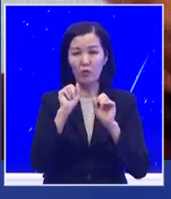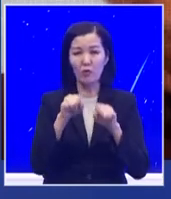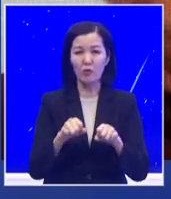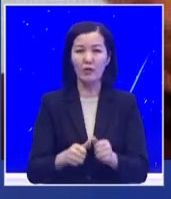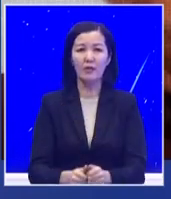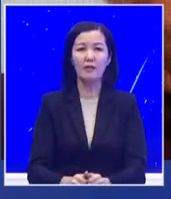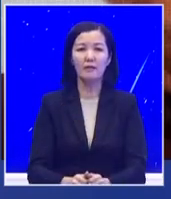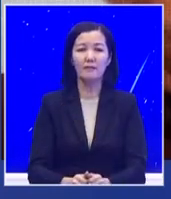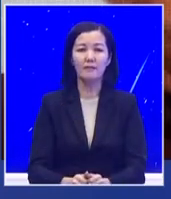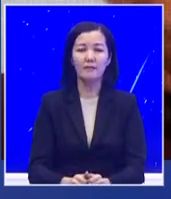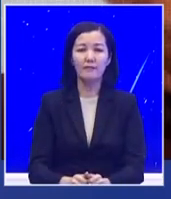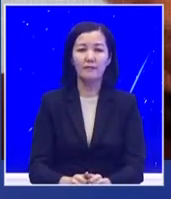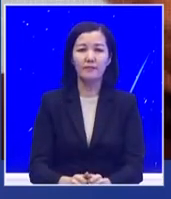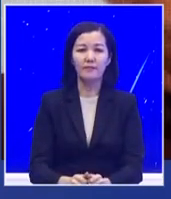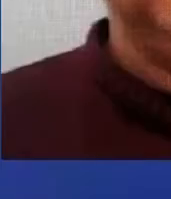8-771-417-11-10.